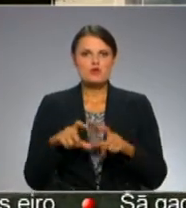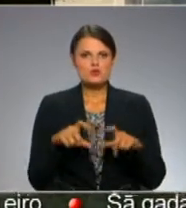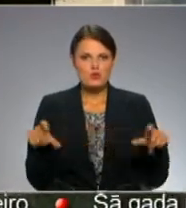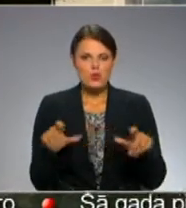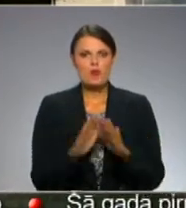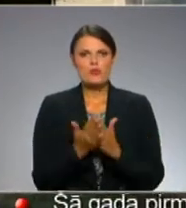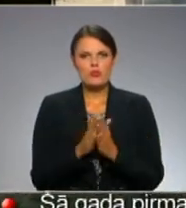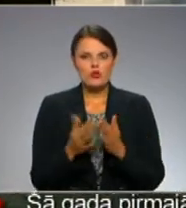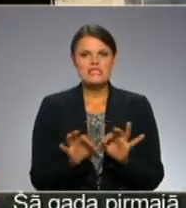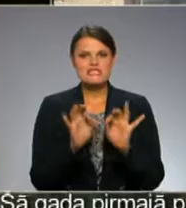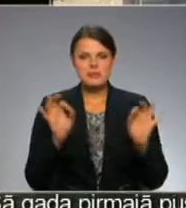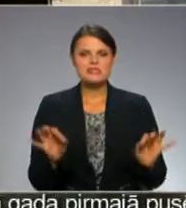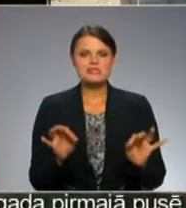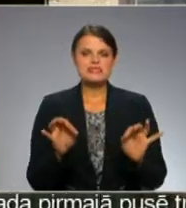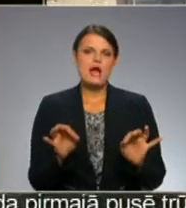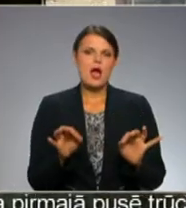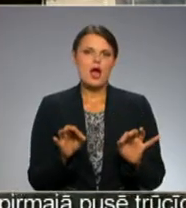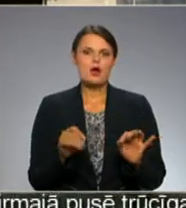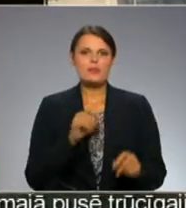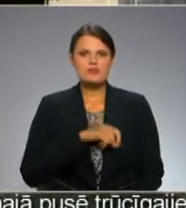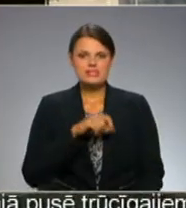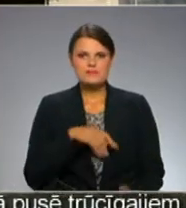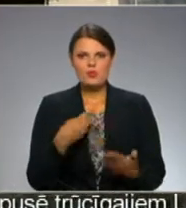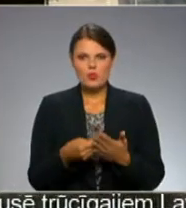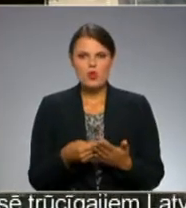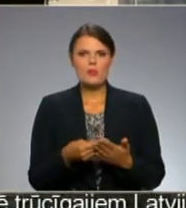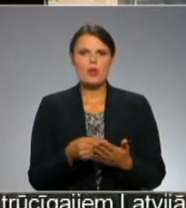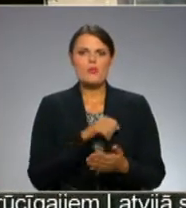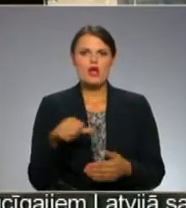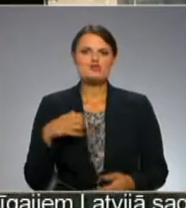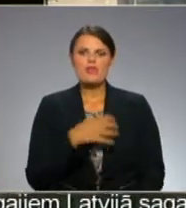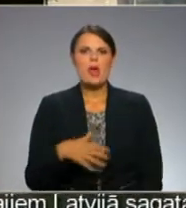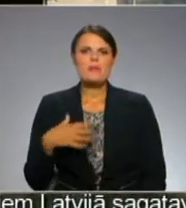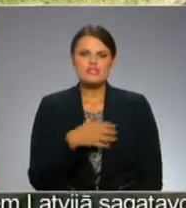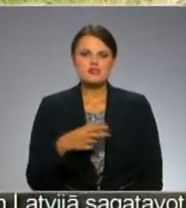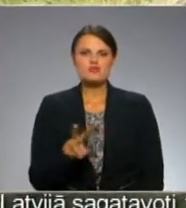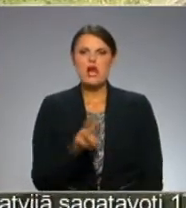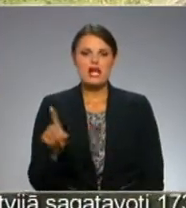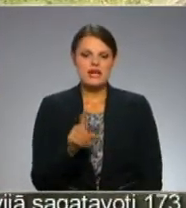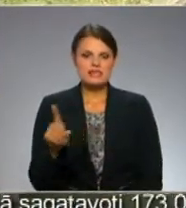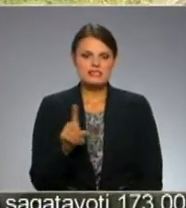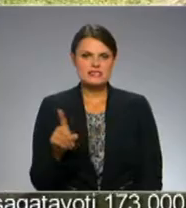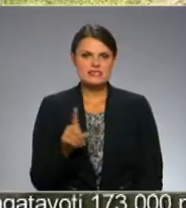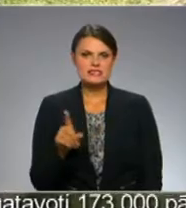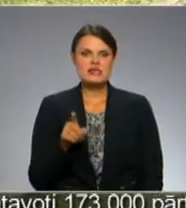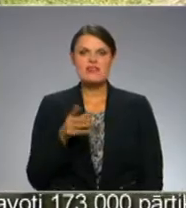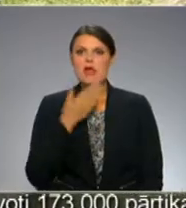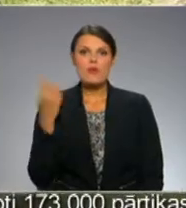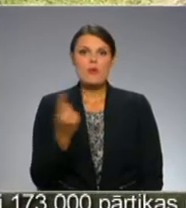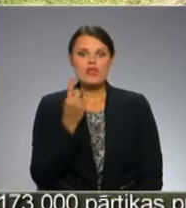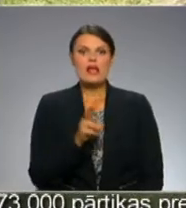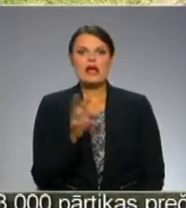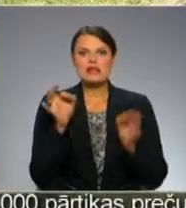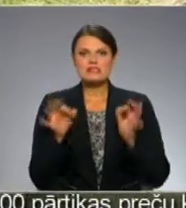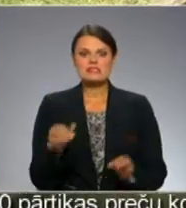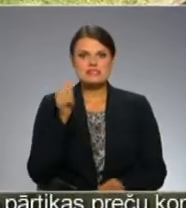ar burtnīcām sāku tur, ar pilspalā, nu, pašu nepieciešamā, ko kas ir. Sandra nav vienīgā, kur īsti